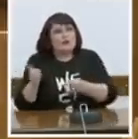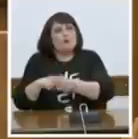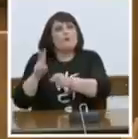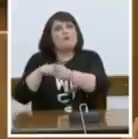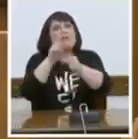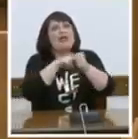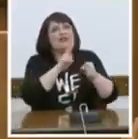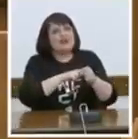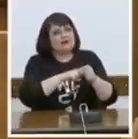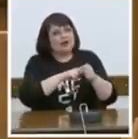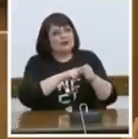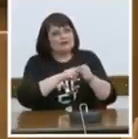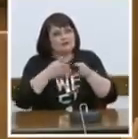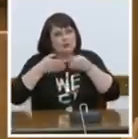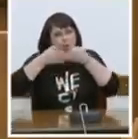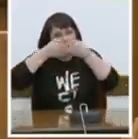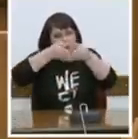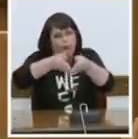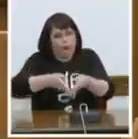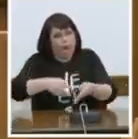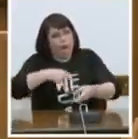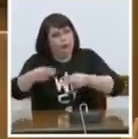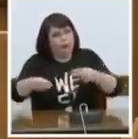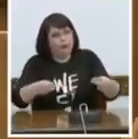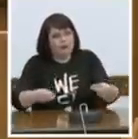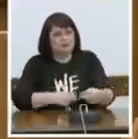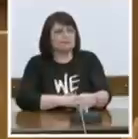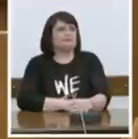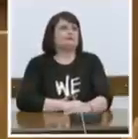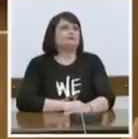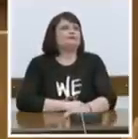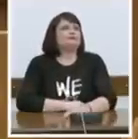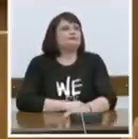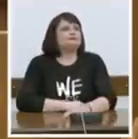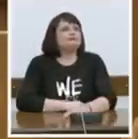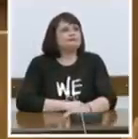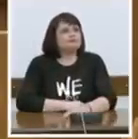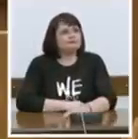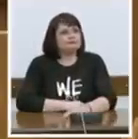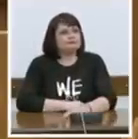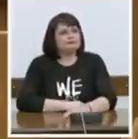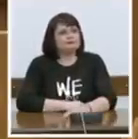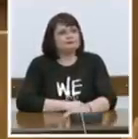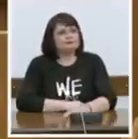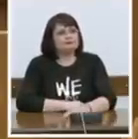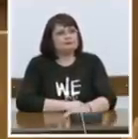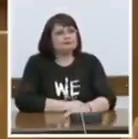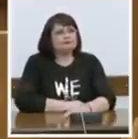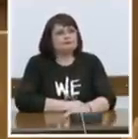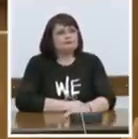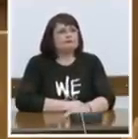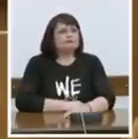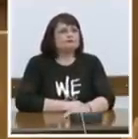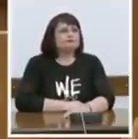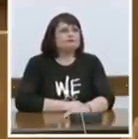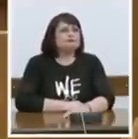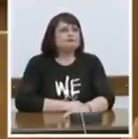Πύλου. Και δεν υπόθηκε μια λέξη στις προγραμματικές δηλώσεις αυτής της